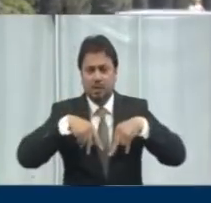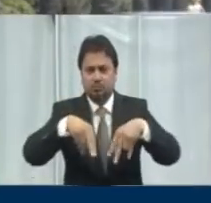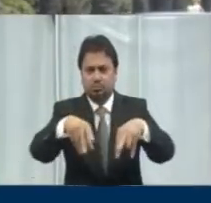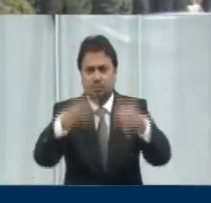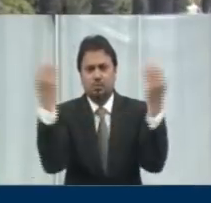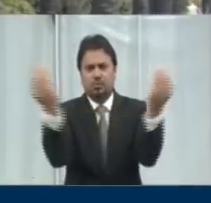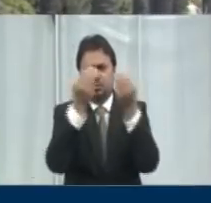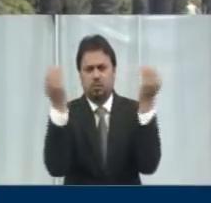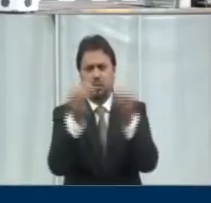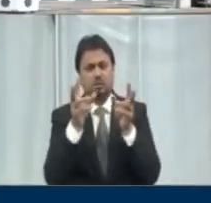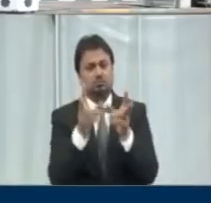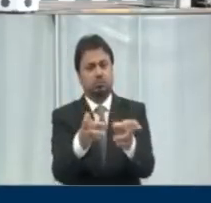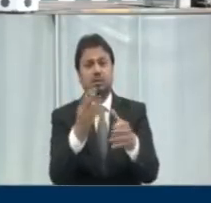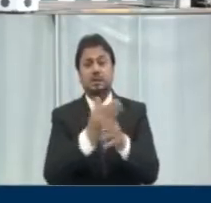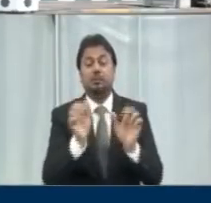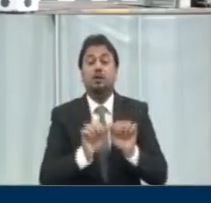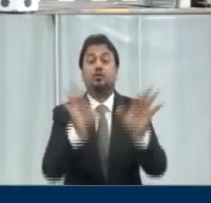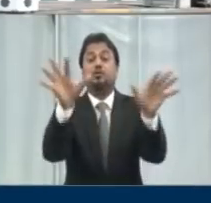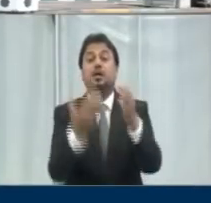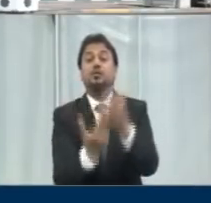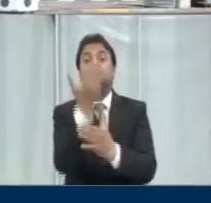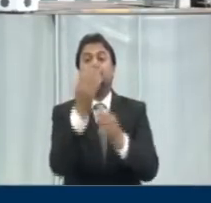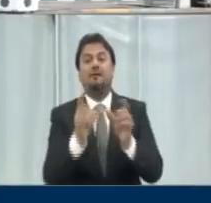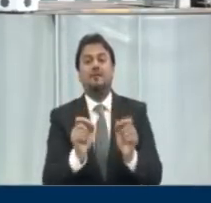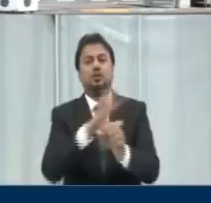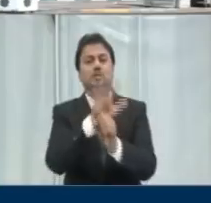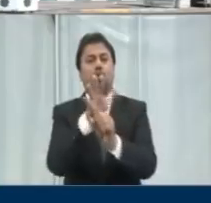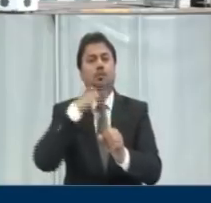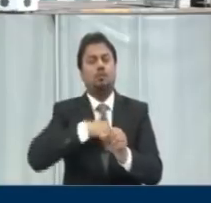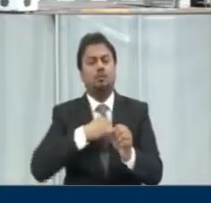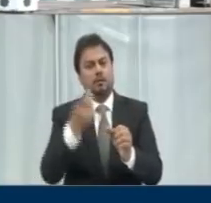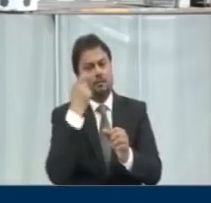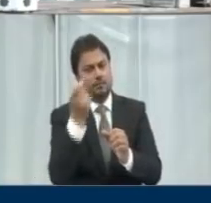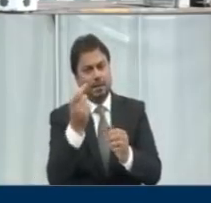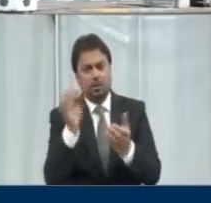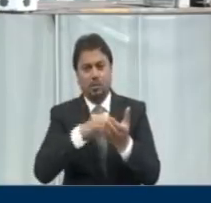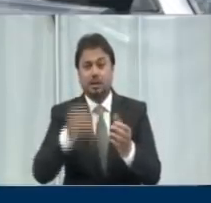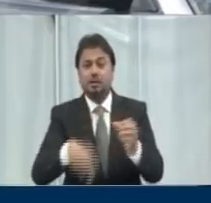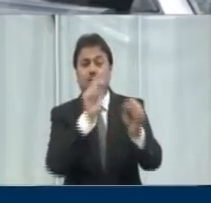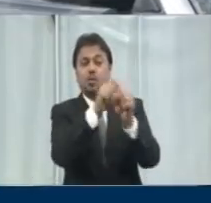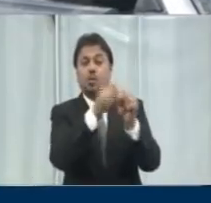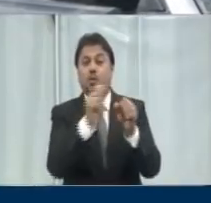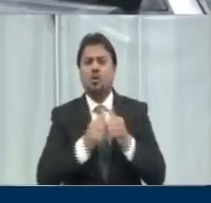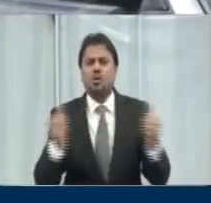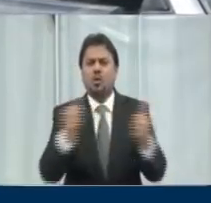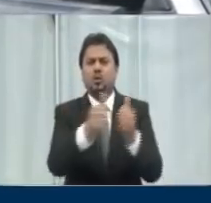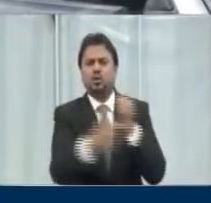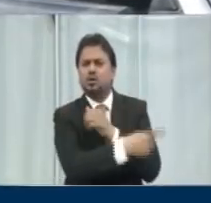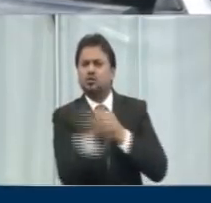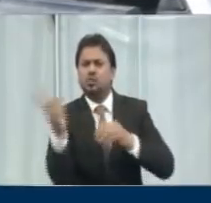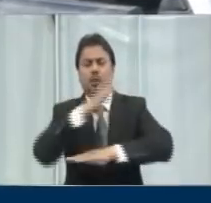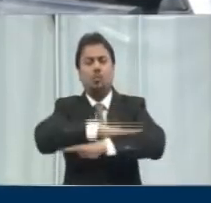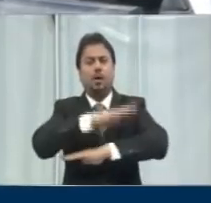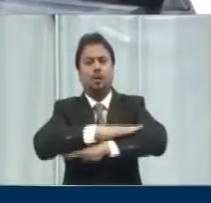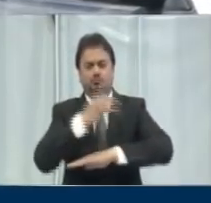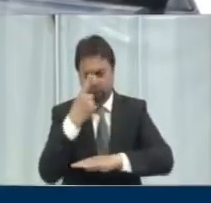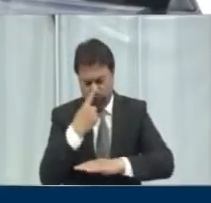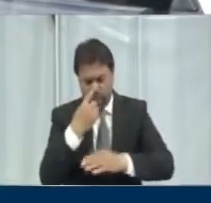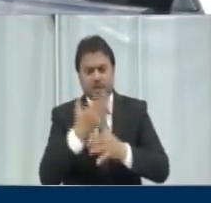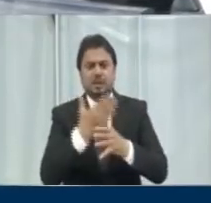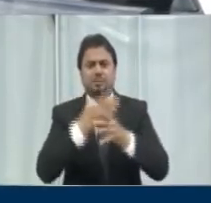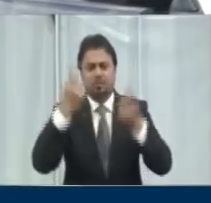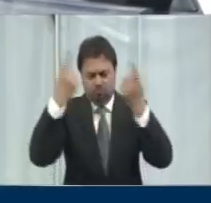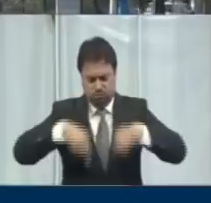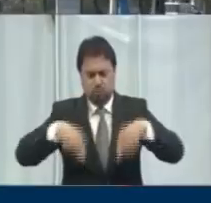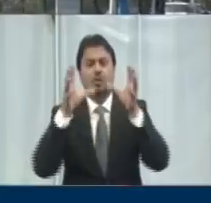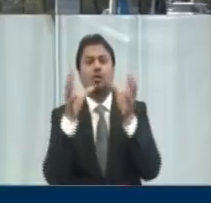الحظر الوقائي للحد من تفشي السلالة الجديدة من فيروس كورونا، داعين الأهالي إلى الالتزام بالإجراءات الصحية، لا سيما بعد